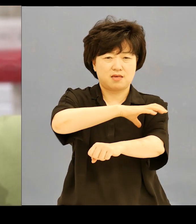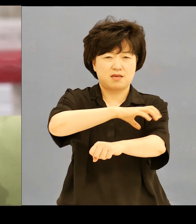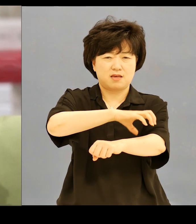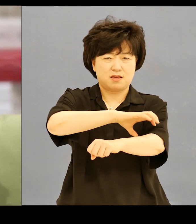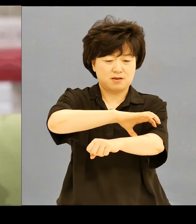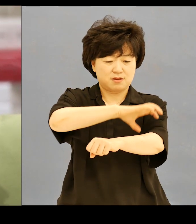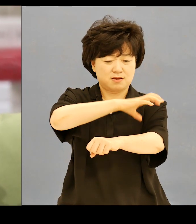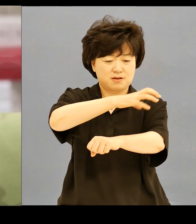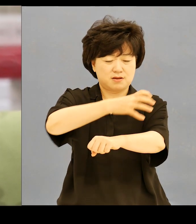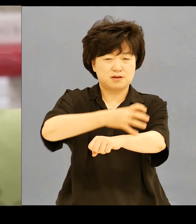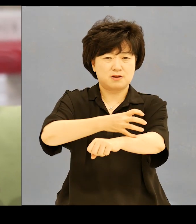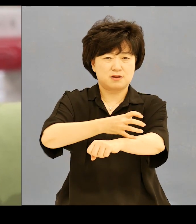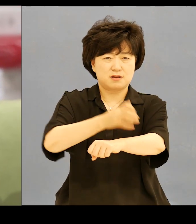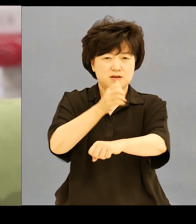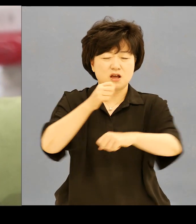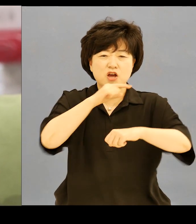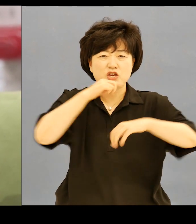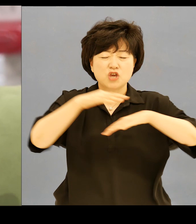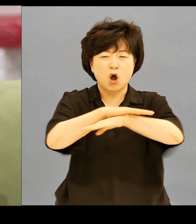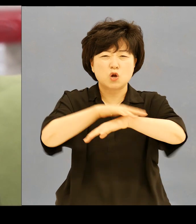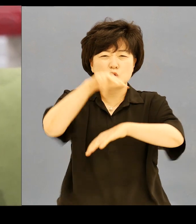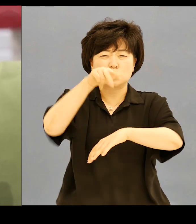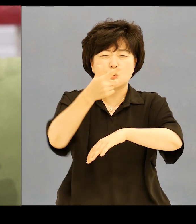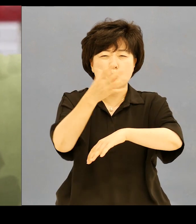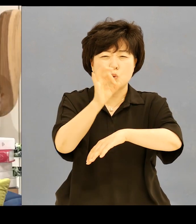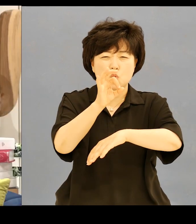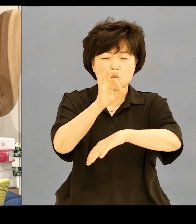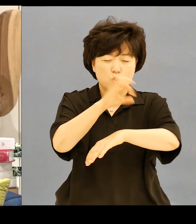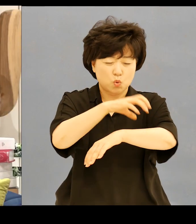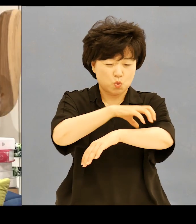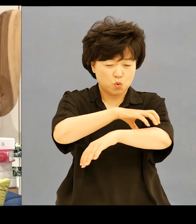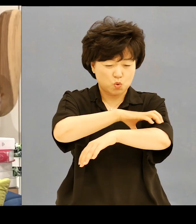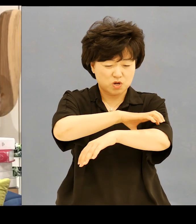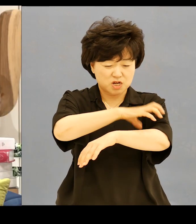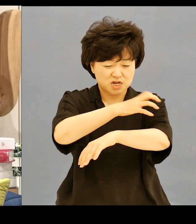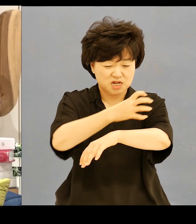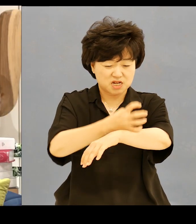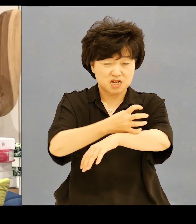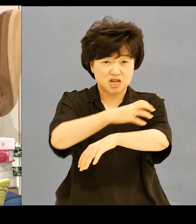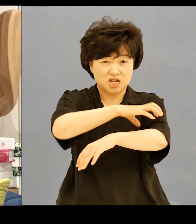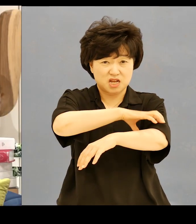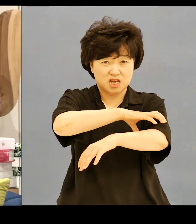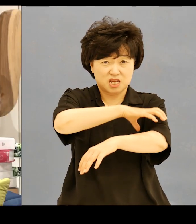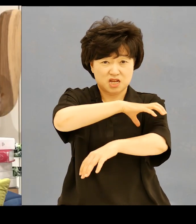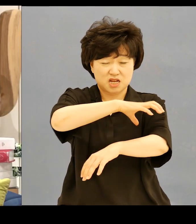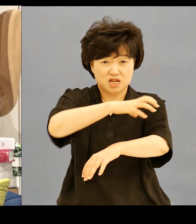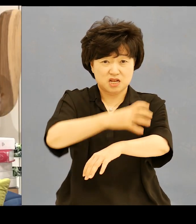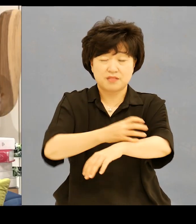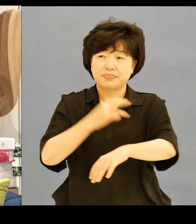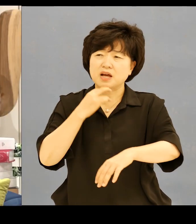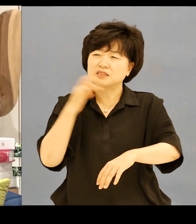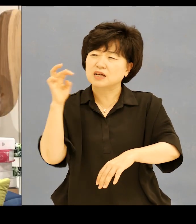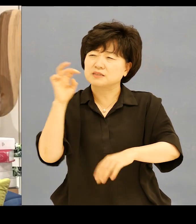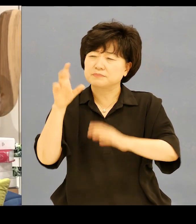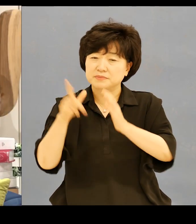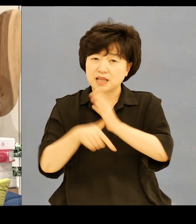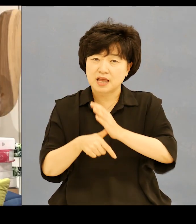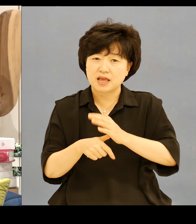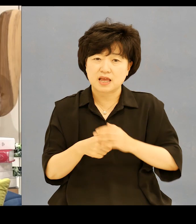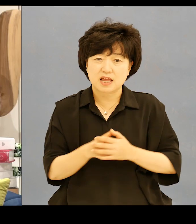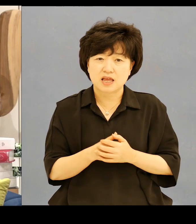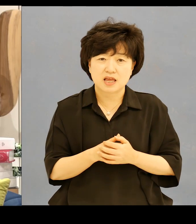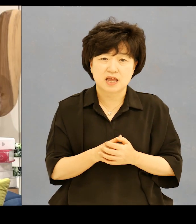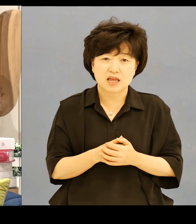크게 이렇게 있었어요. 근데 이게 그때 서른 살쯤이 제가 이 뭐라고 해야